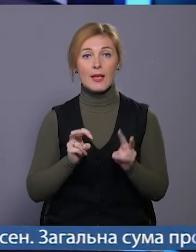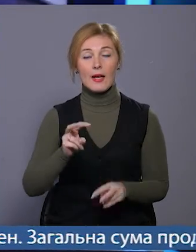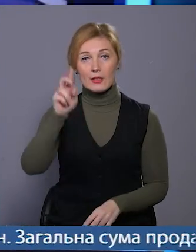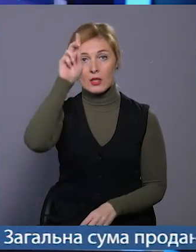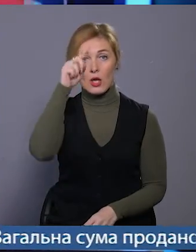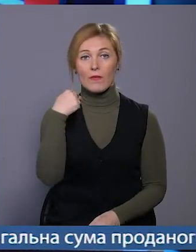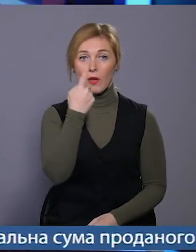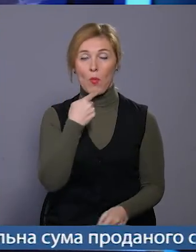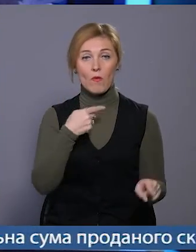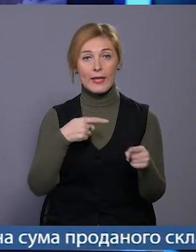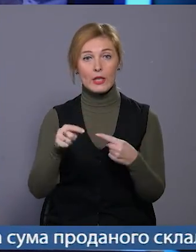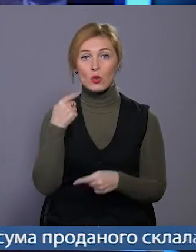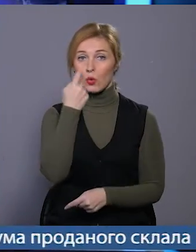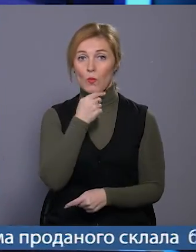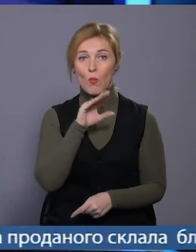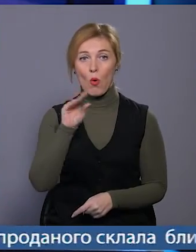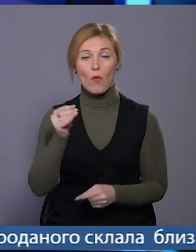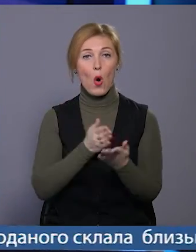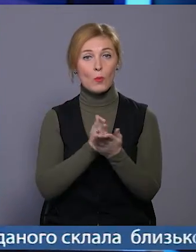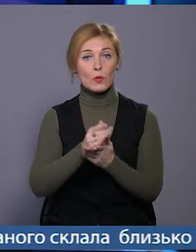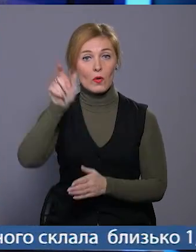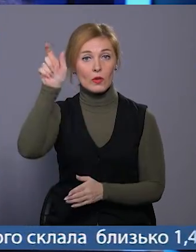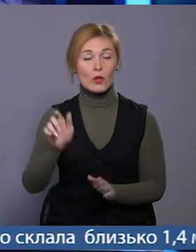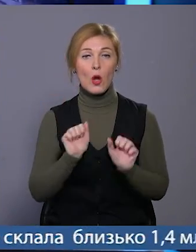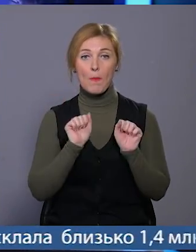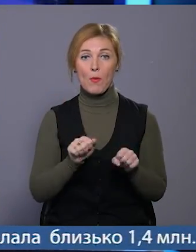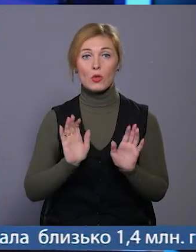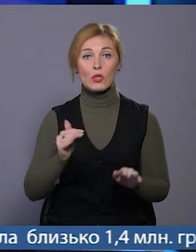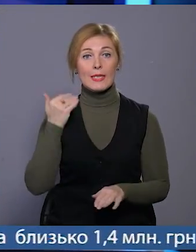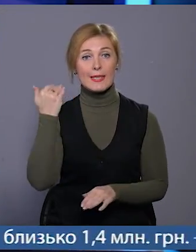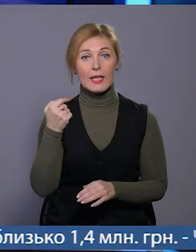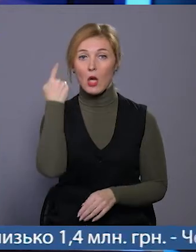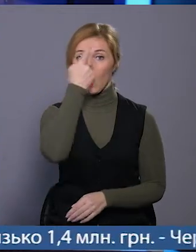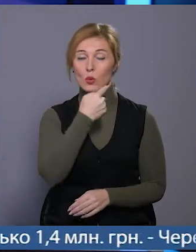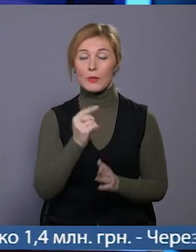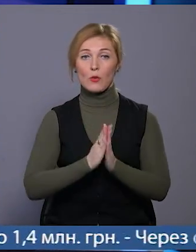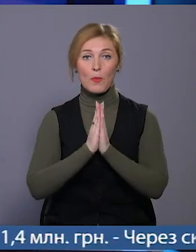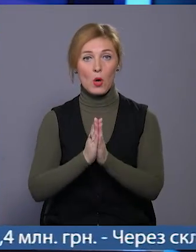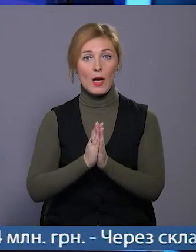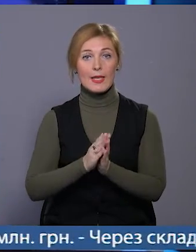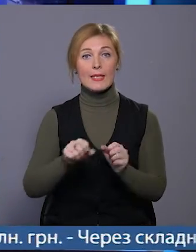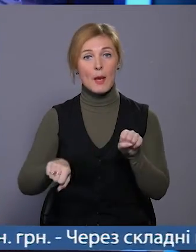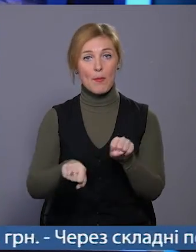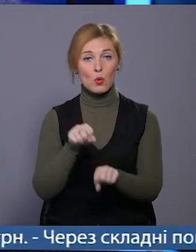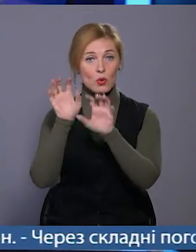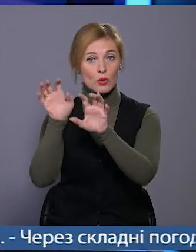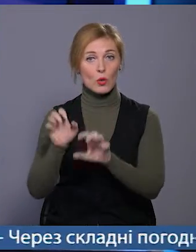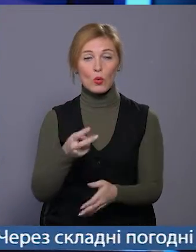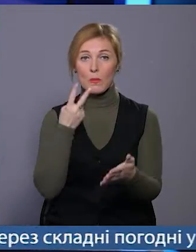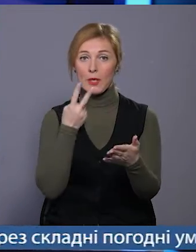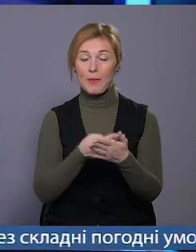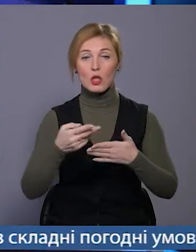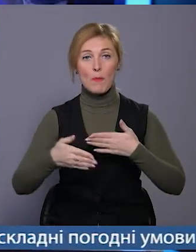державної. Іншою мовою обслуговувати клієнтів можуть лише за їхнім особистим проханням. За порушення закону